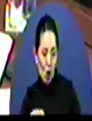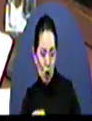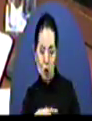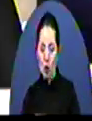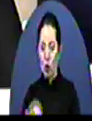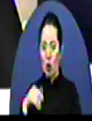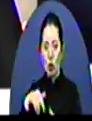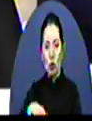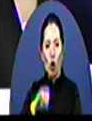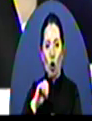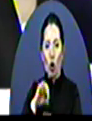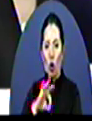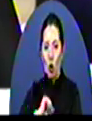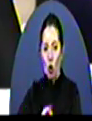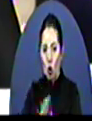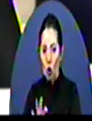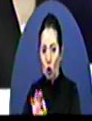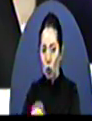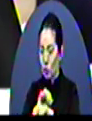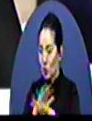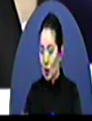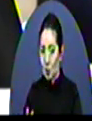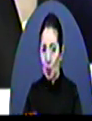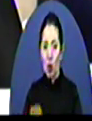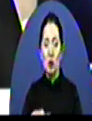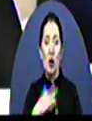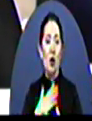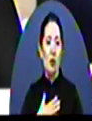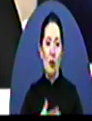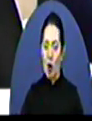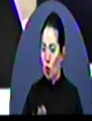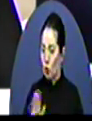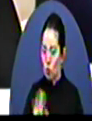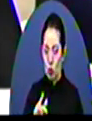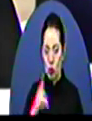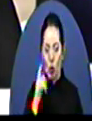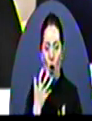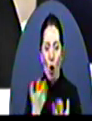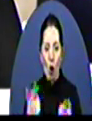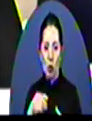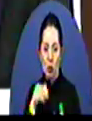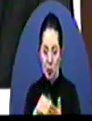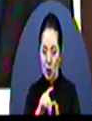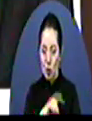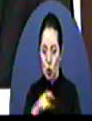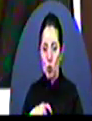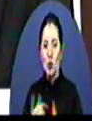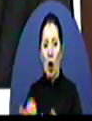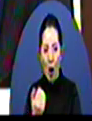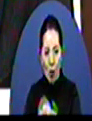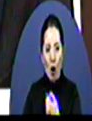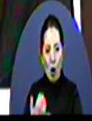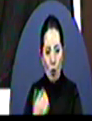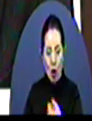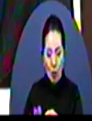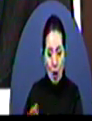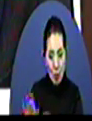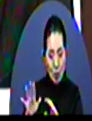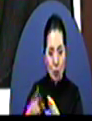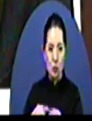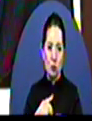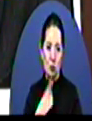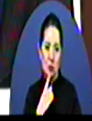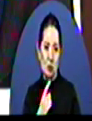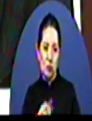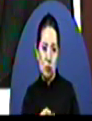алдаагүй байна. Гэхдээ тайвшрах шалтгаан огтхонч байхгүй. Манай улс олон мянган иргэний татан авч байна. Төдий хэрээр эрсдэл өндөр болно гэсэн үг. Сонгуулийн үеэр